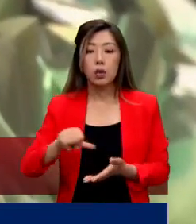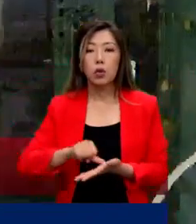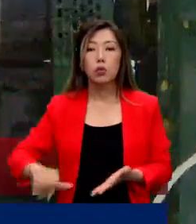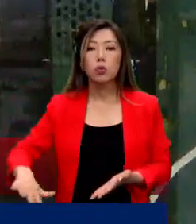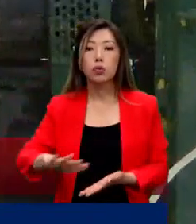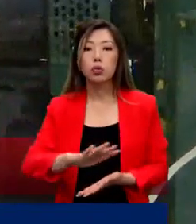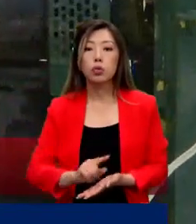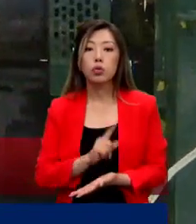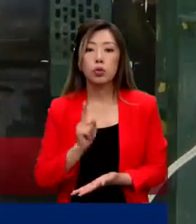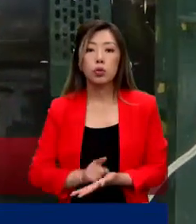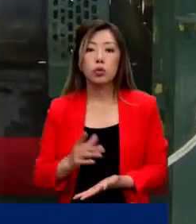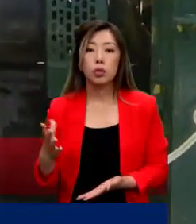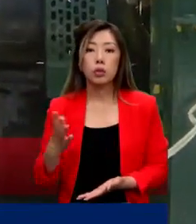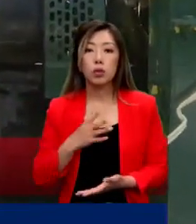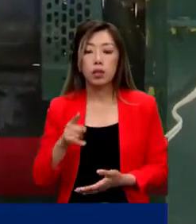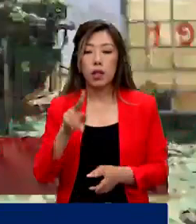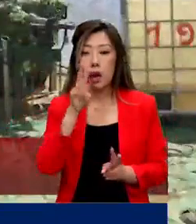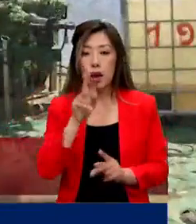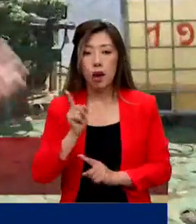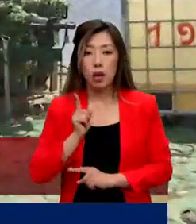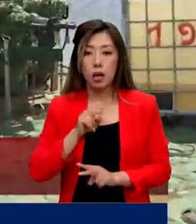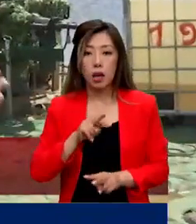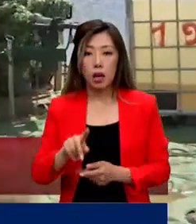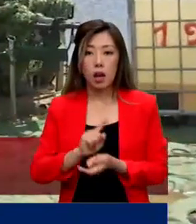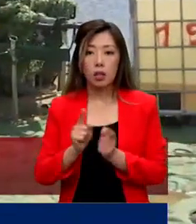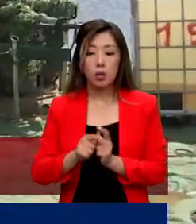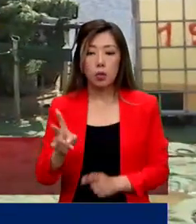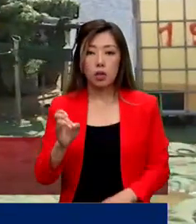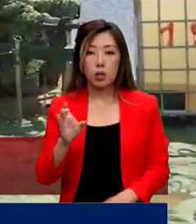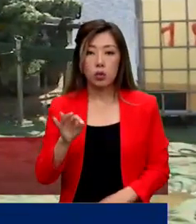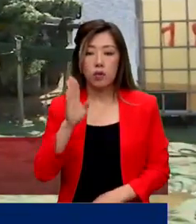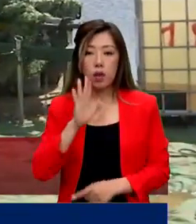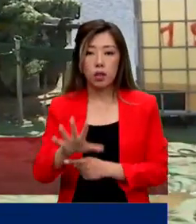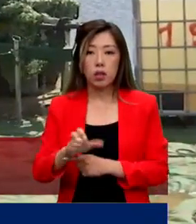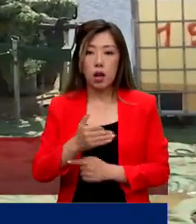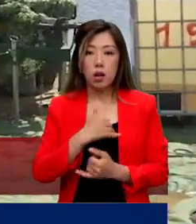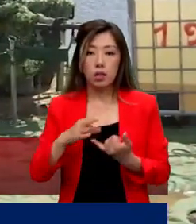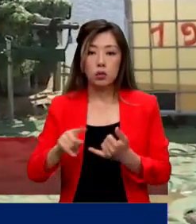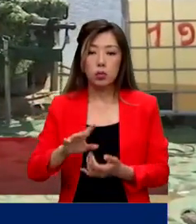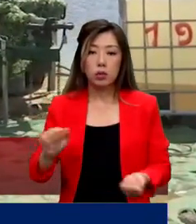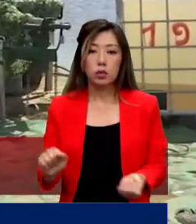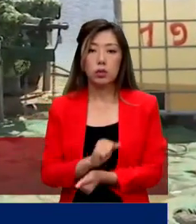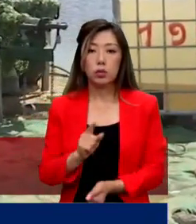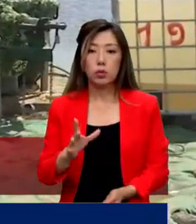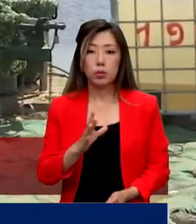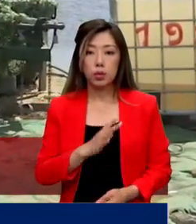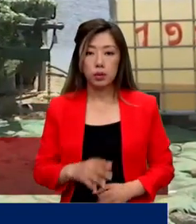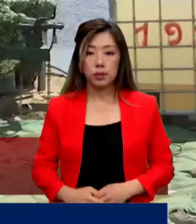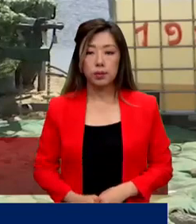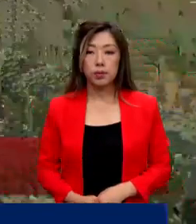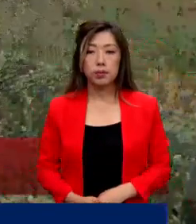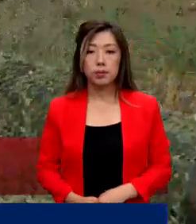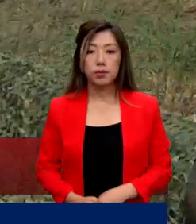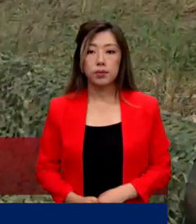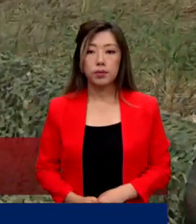он должен быть под охраной. Здесь наоборот стоит насос, который откачивает воду, по сути, занимается незаконной